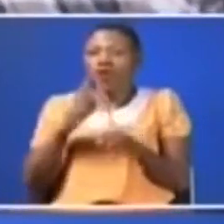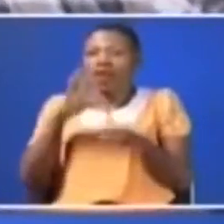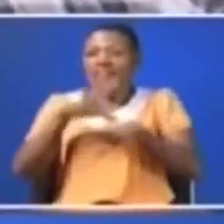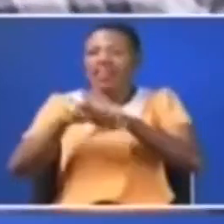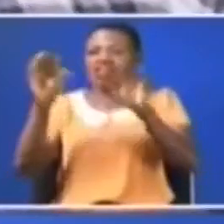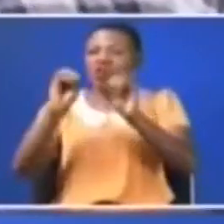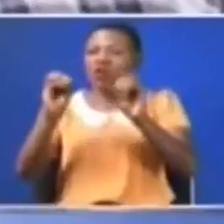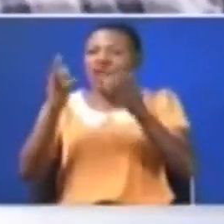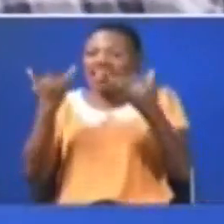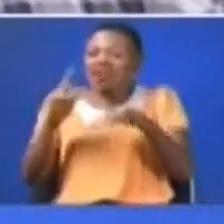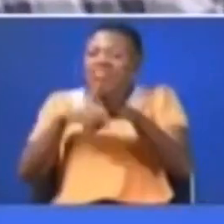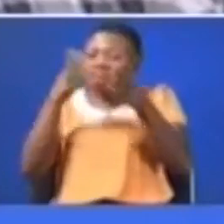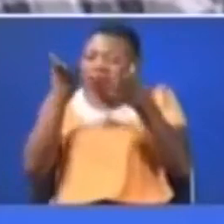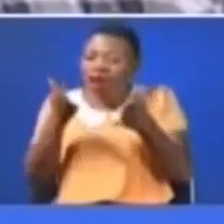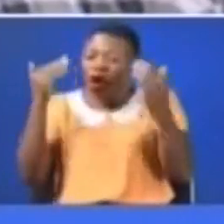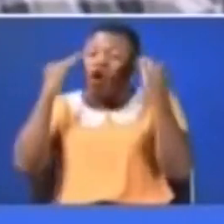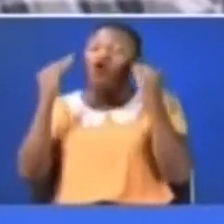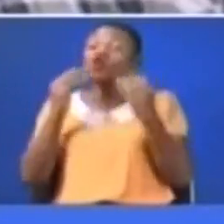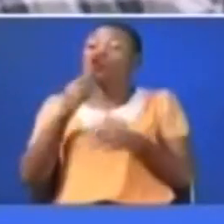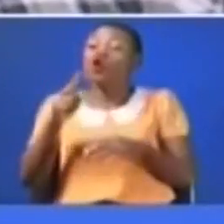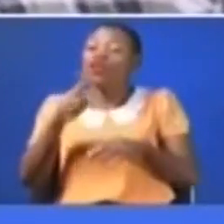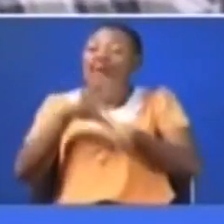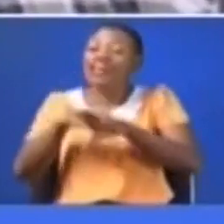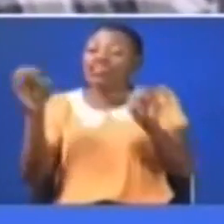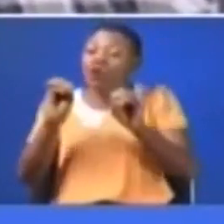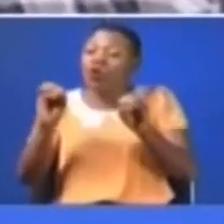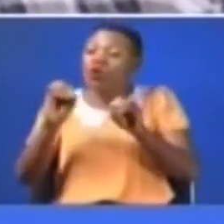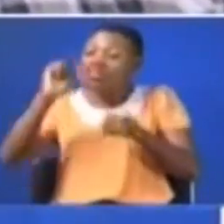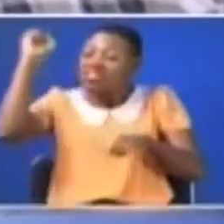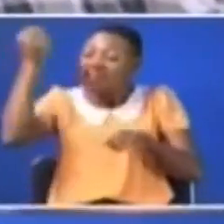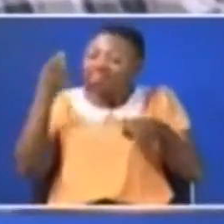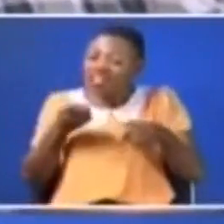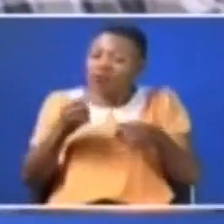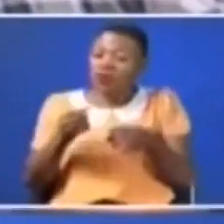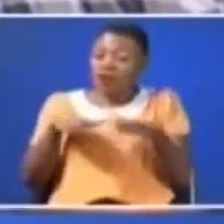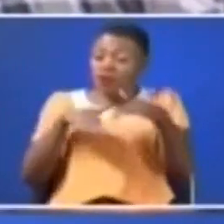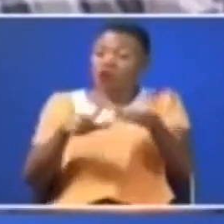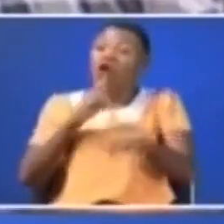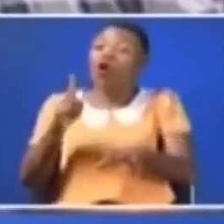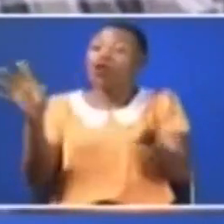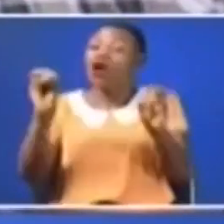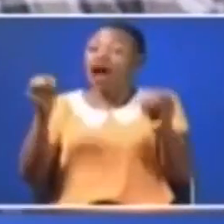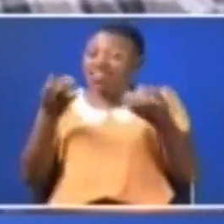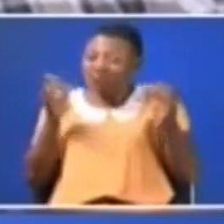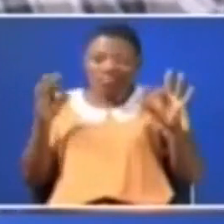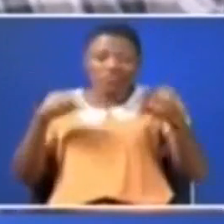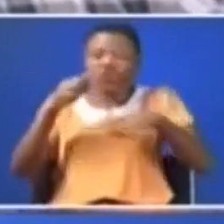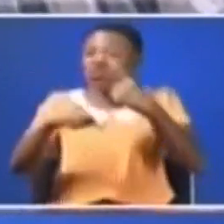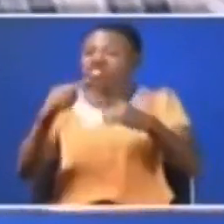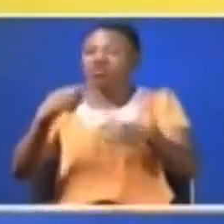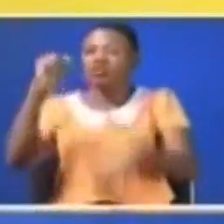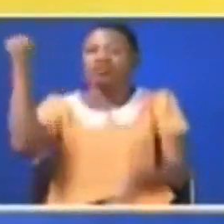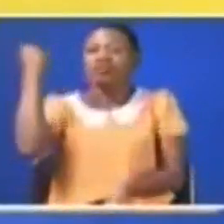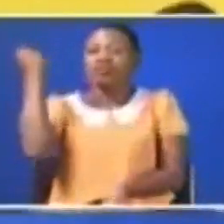kwa hivyo as of now court order does not apply to this strike. It has not haijapatikana kwa kotini. We are free to continue with the strike. Yes.